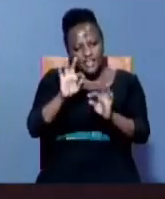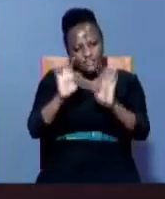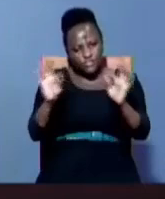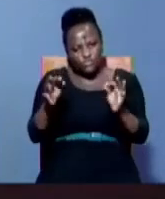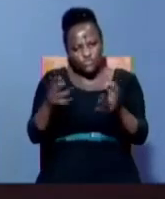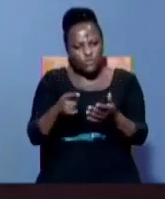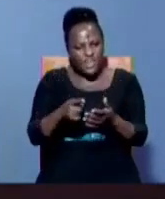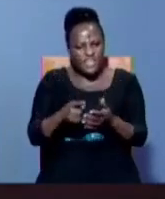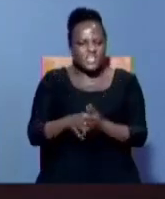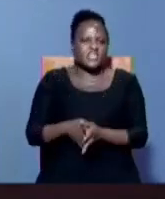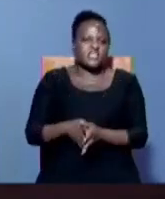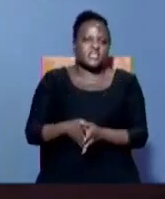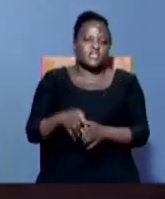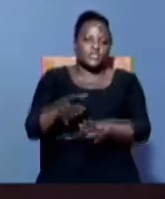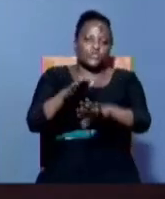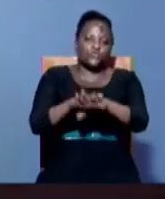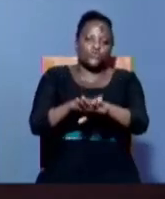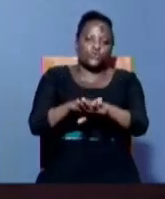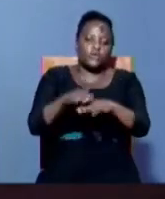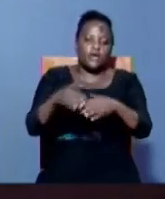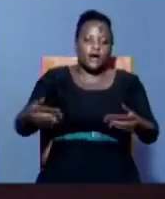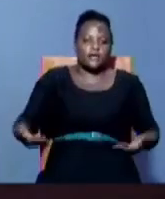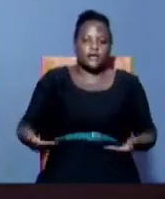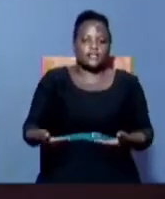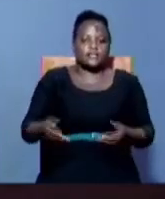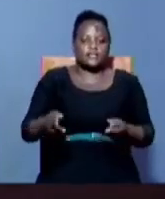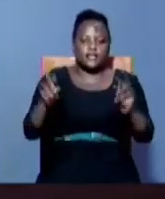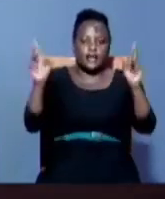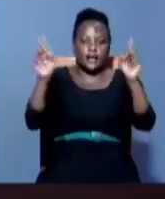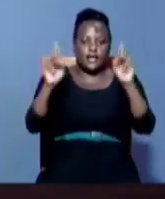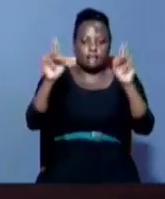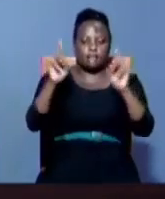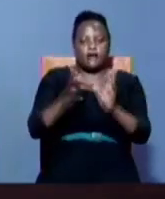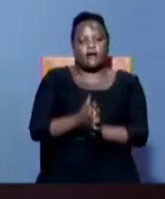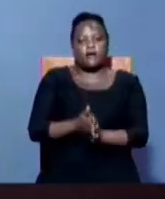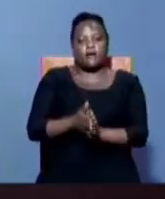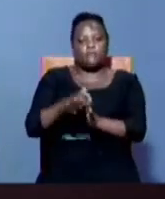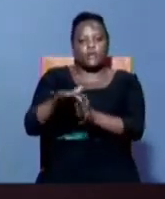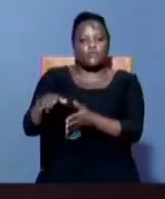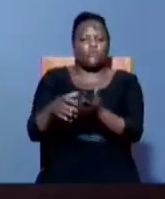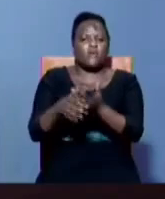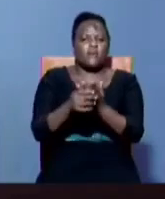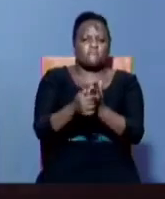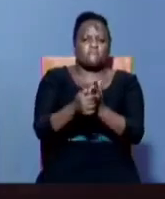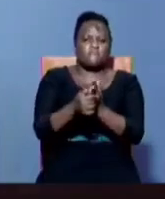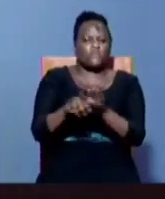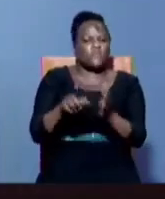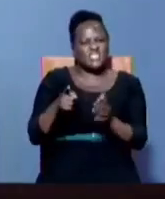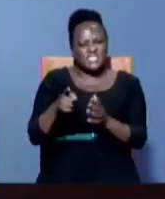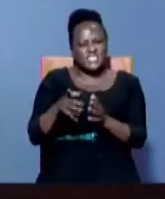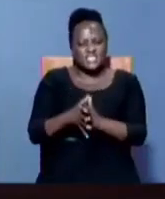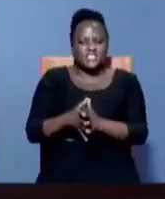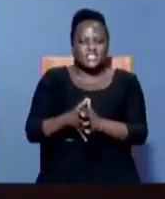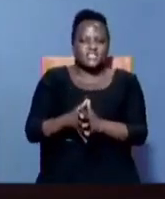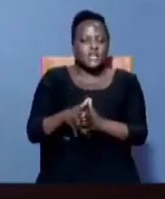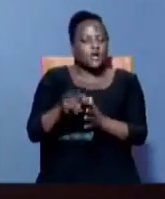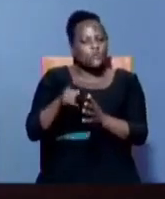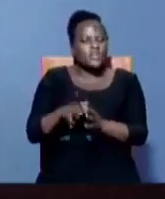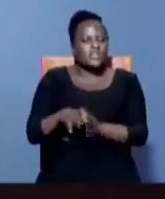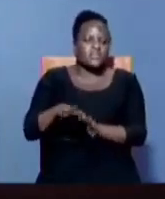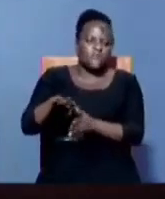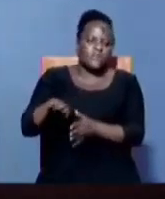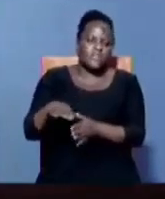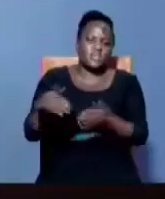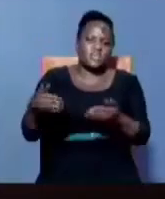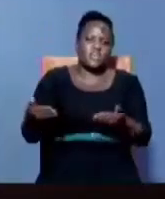rehema? Kwa nini damu iliwekwa juu ya kiti cha rehema? Kwa nini? Kwa nini iwekwe juu